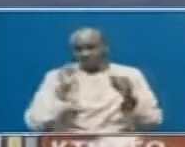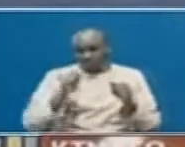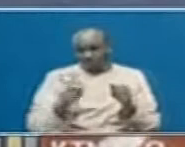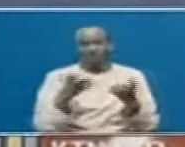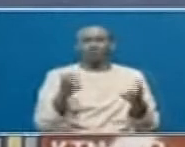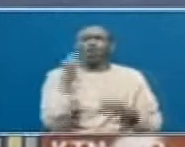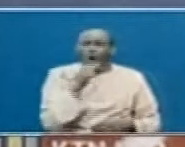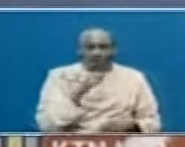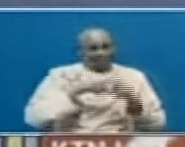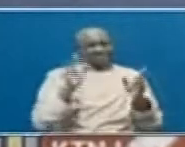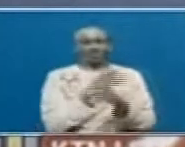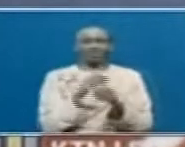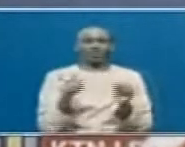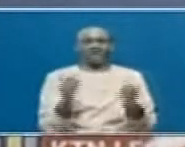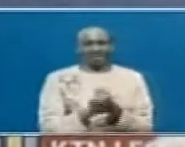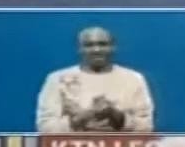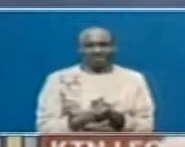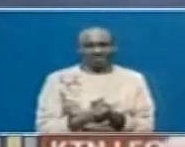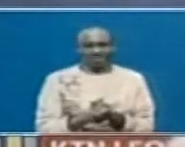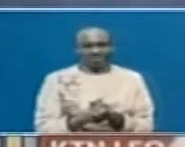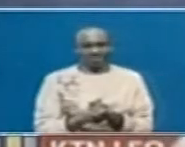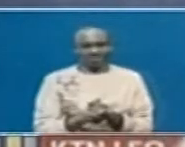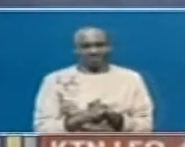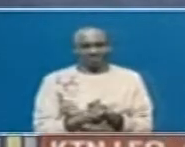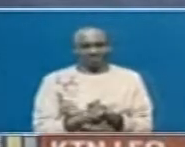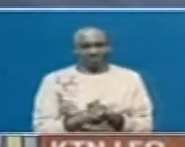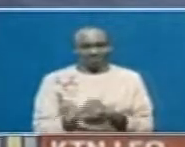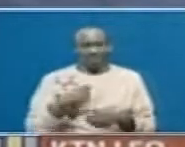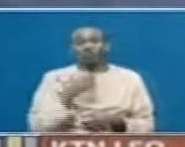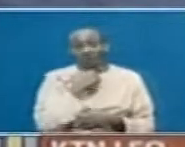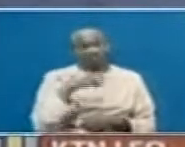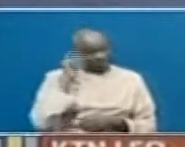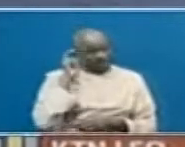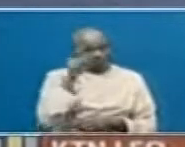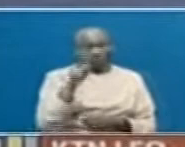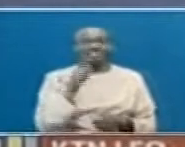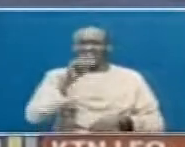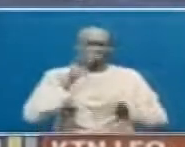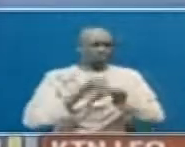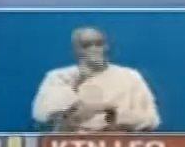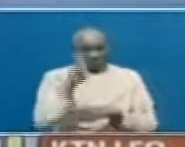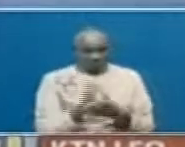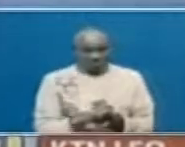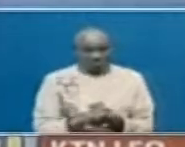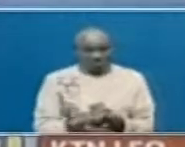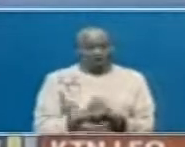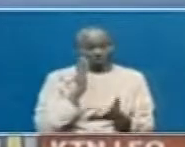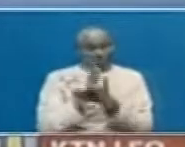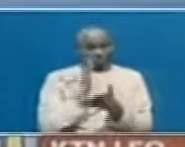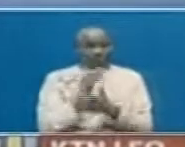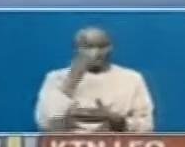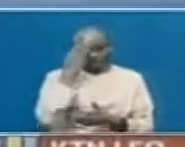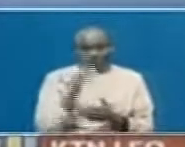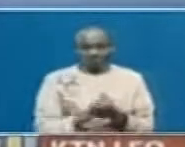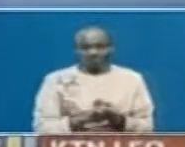wako niseme. Nifurahisha kwa nini? Nipata fungo kutoka Uncle Mambo. Nashukuru swali zuri. Nashukuru. Ni kweli nashukuru Mwenyezi